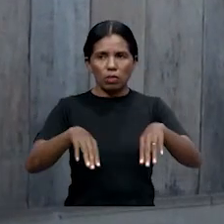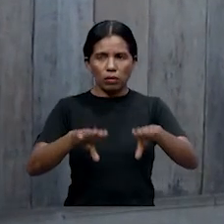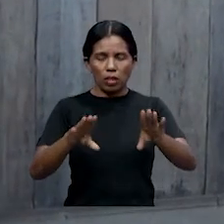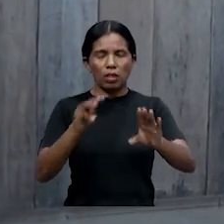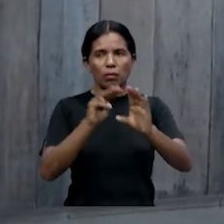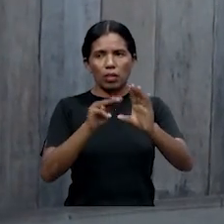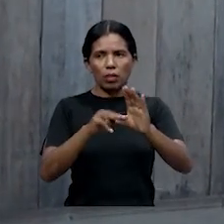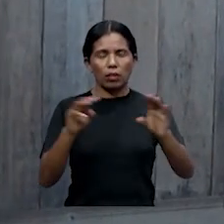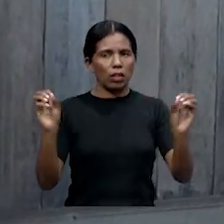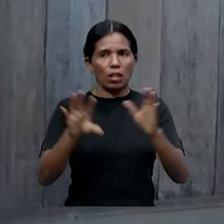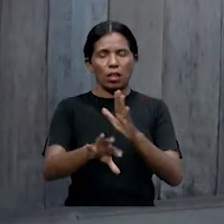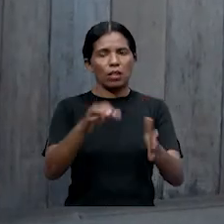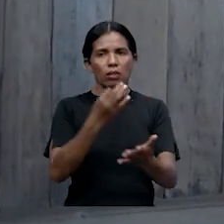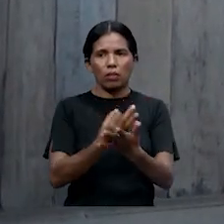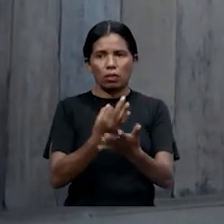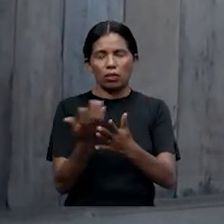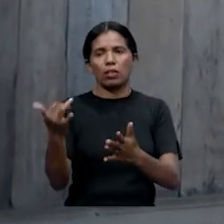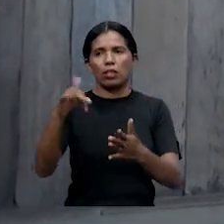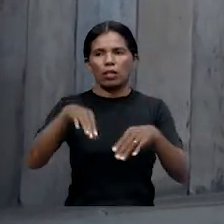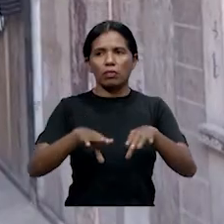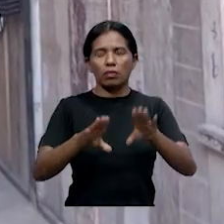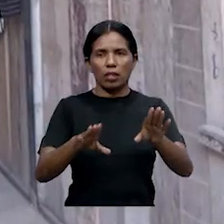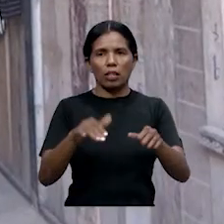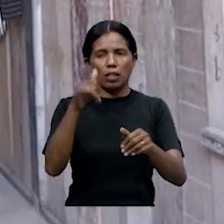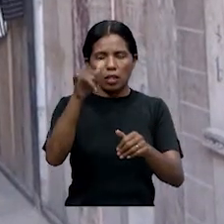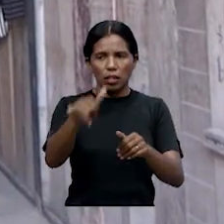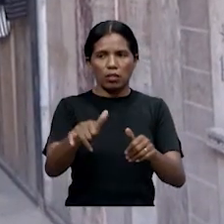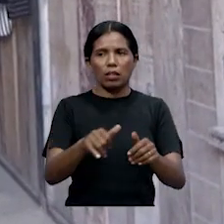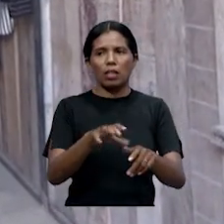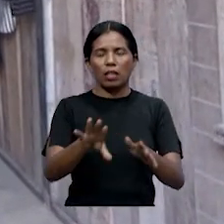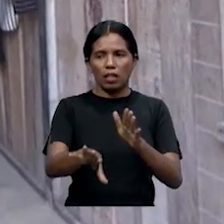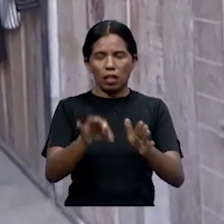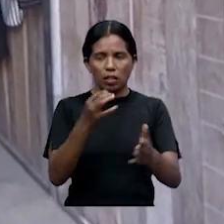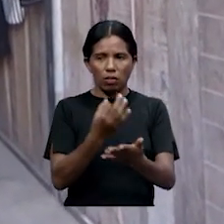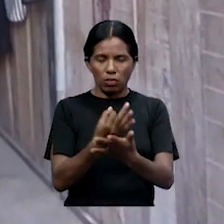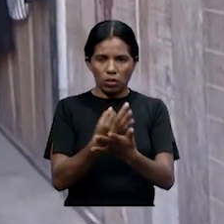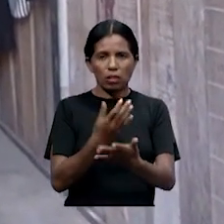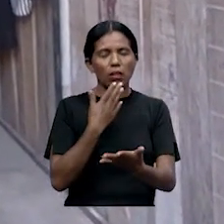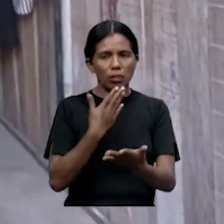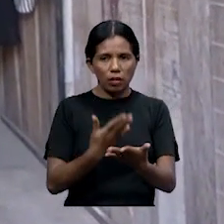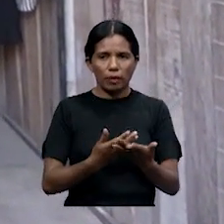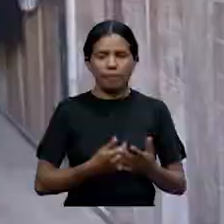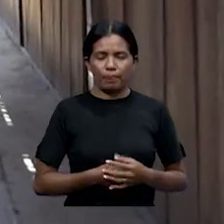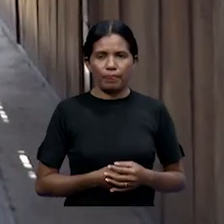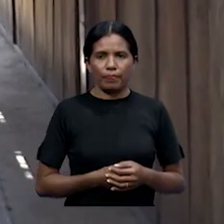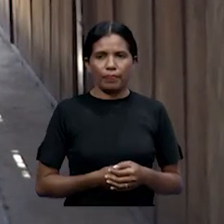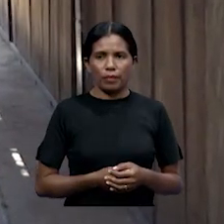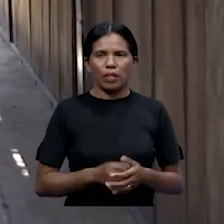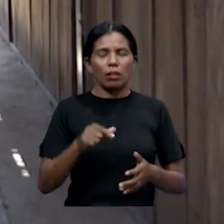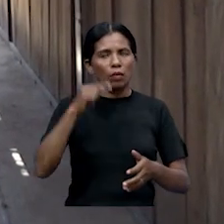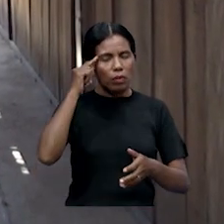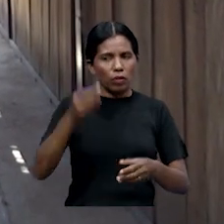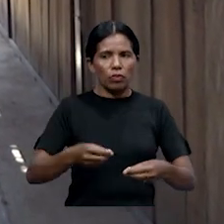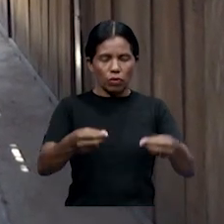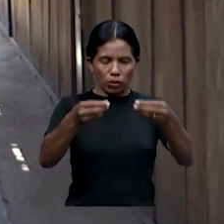Laran la hetan rendimento, enquanto Sire ne be, fan e liur ka estacionamento hetan rendimento diak. Blas ne, governo for na fatin